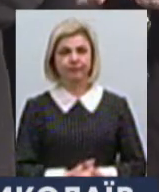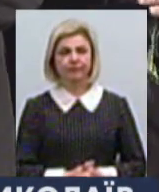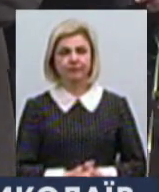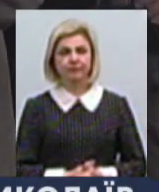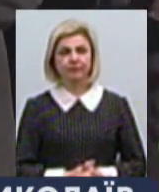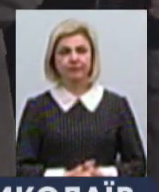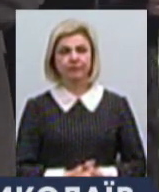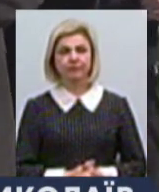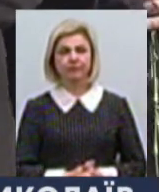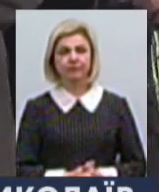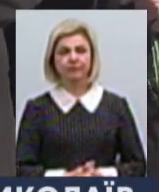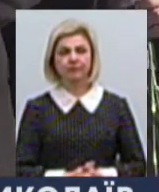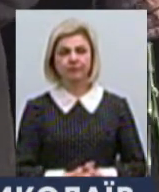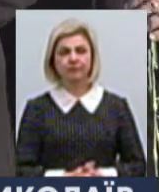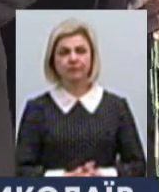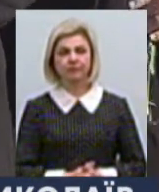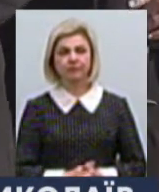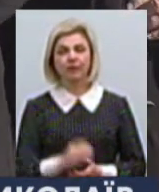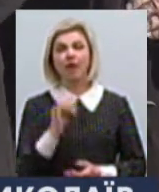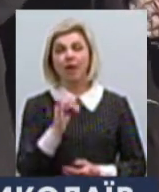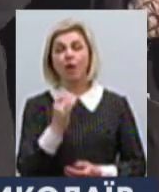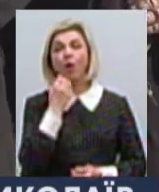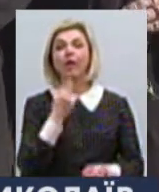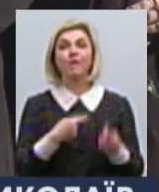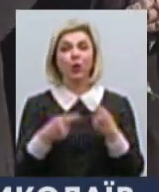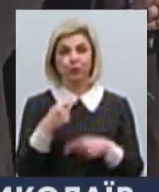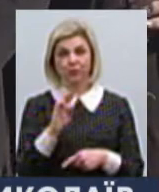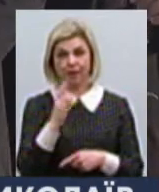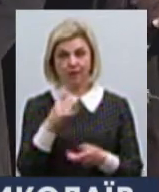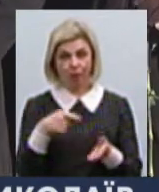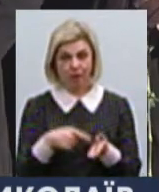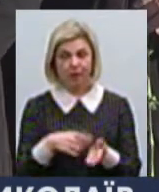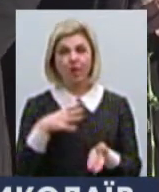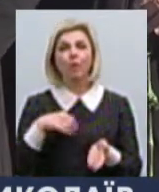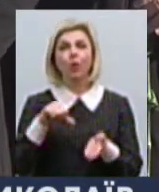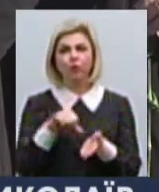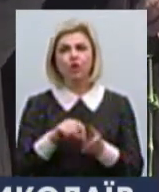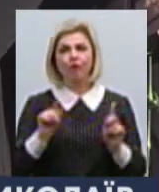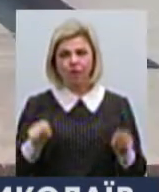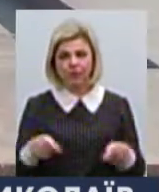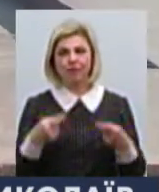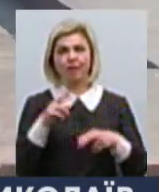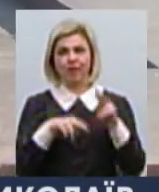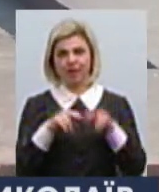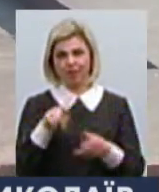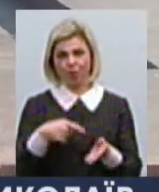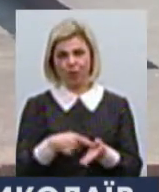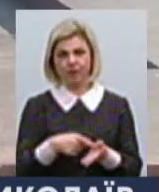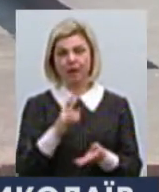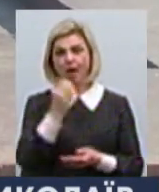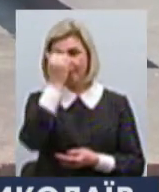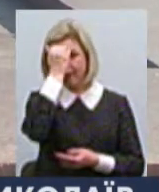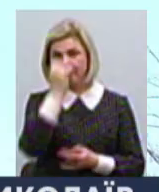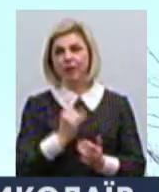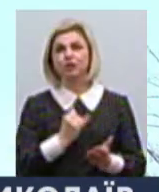всего, вернулся в Миколаїв и участвовал в восстановлении города. До меморіального комплексу